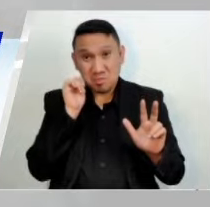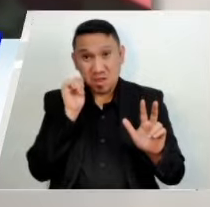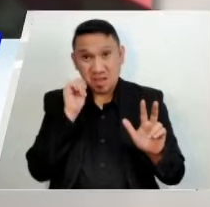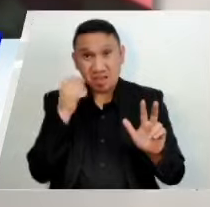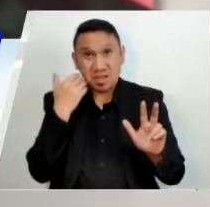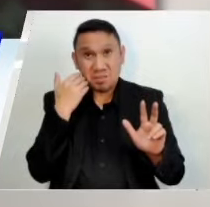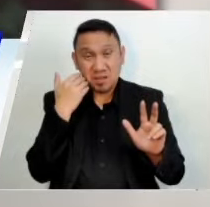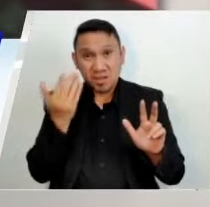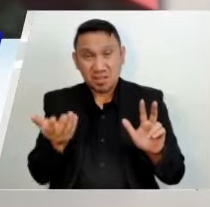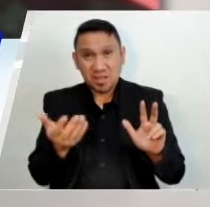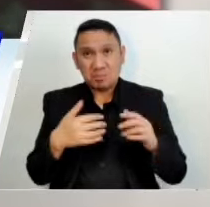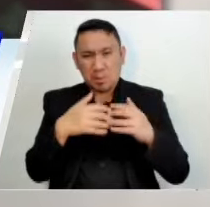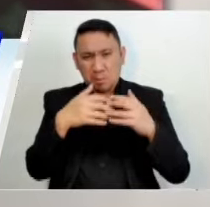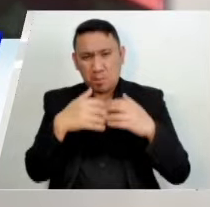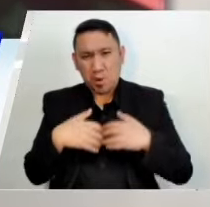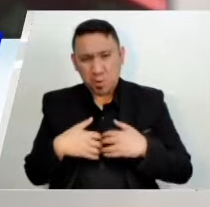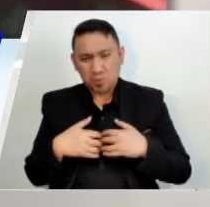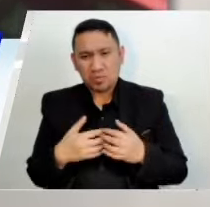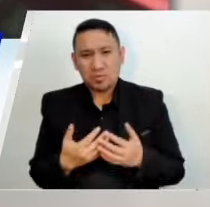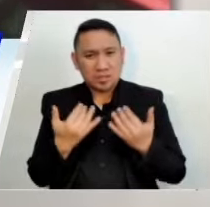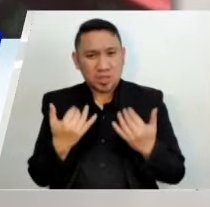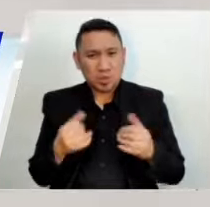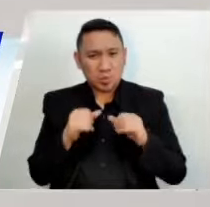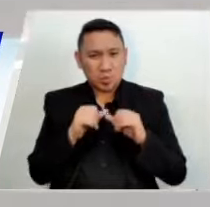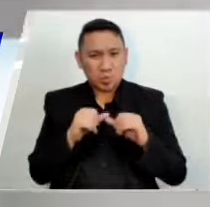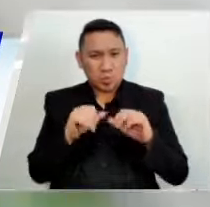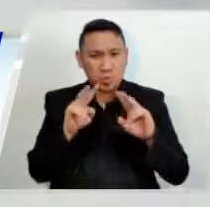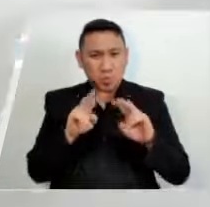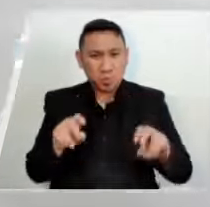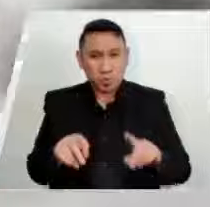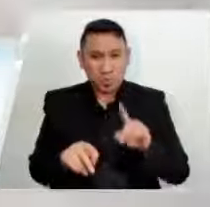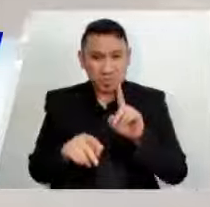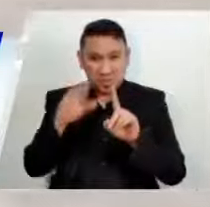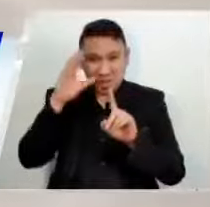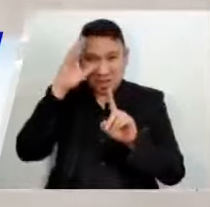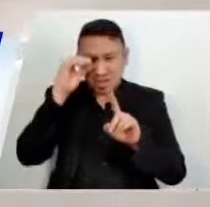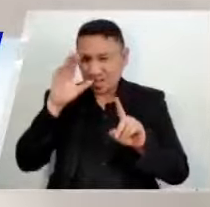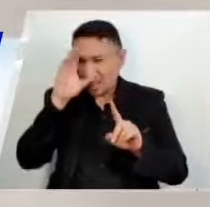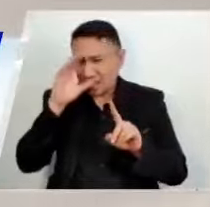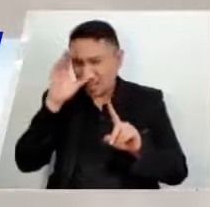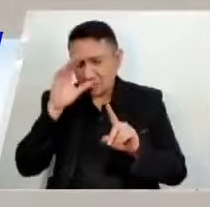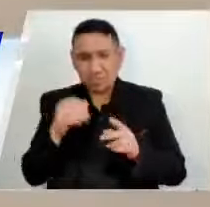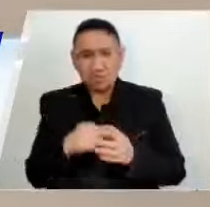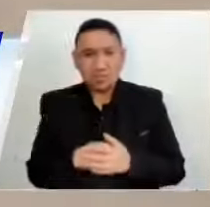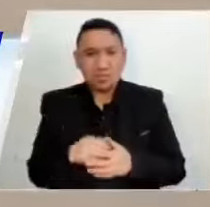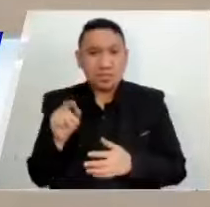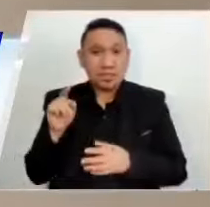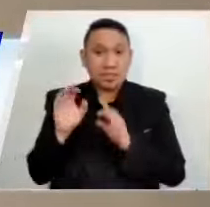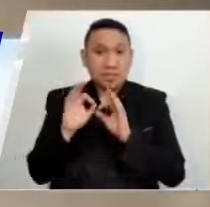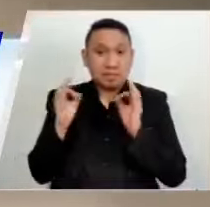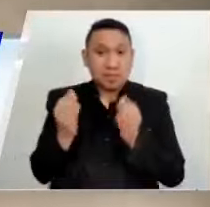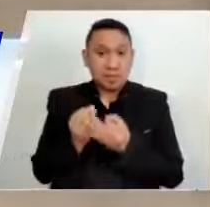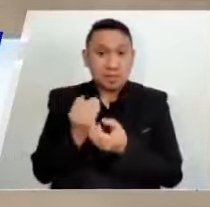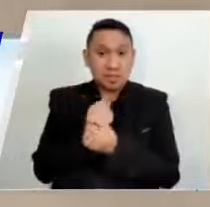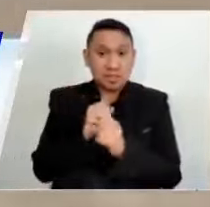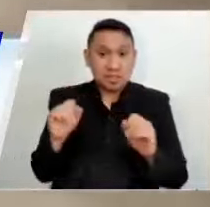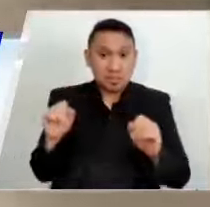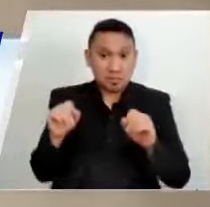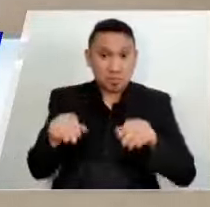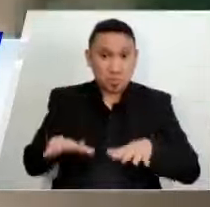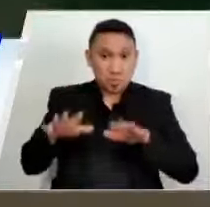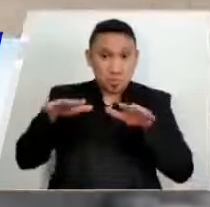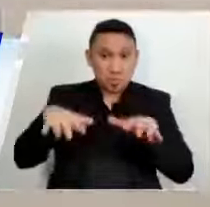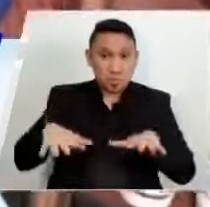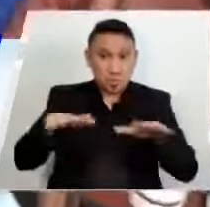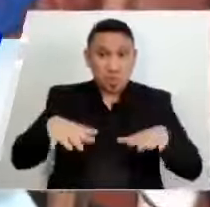gumuhong lupa Patuloy ang paghahanap sa isa pang lalaki isang pamilya naman ang sinagip mula sa pagbaha sa Santo Tomas Davao